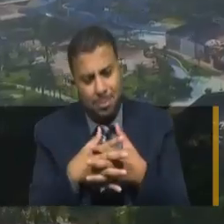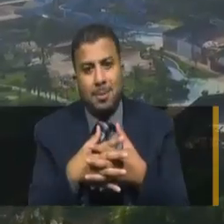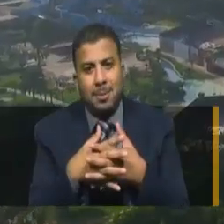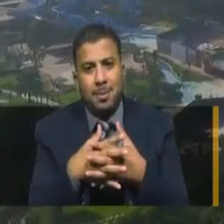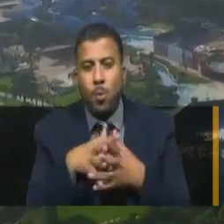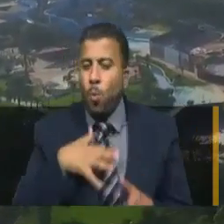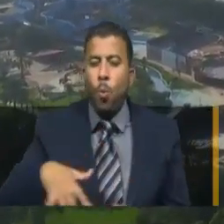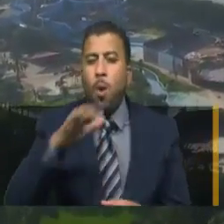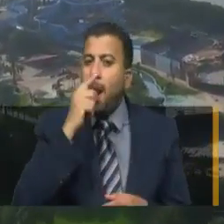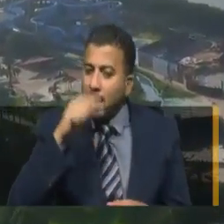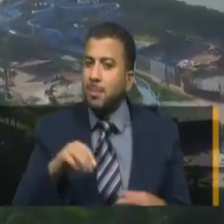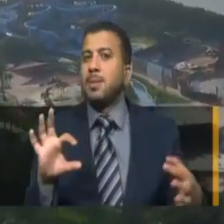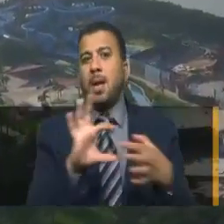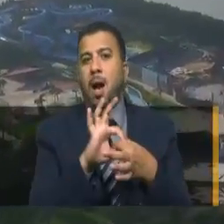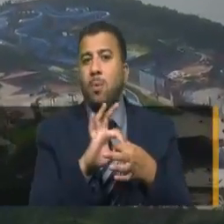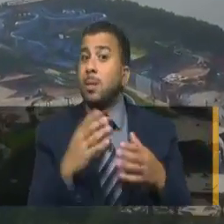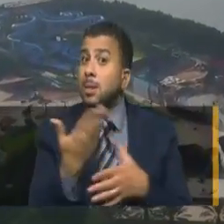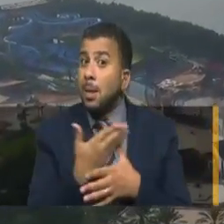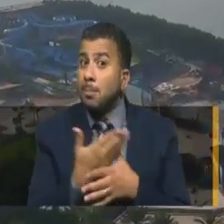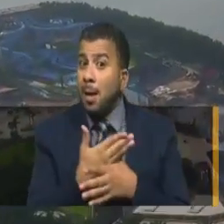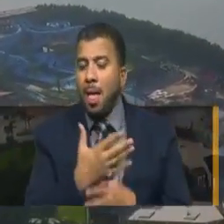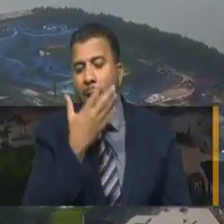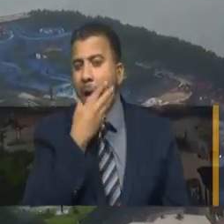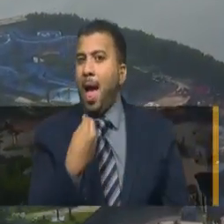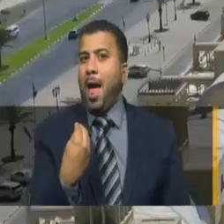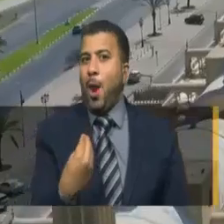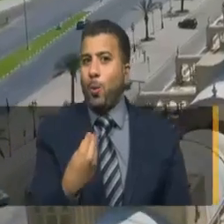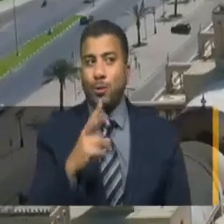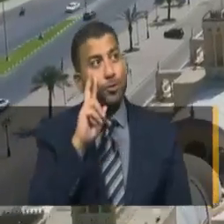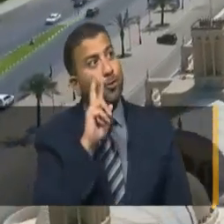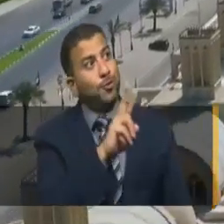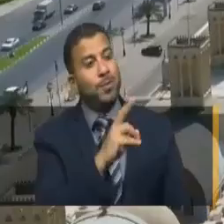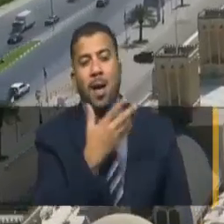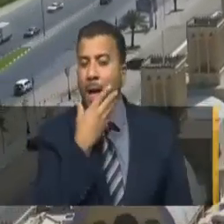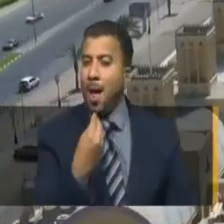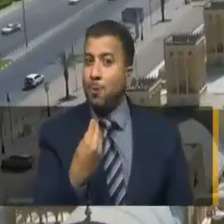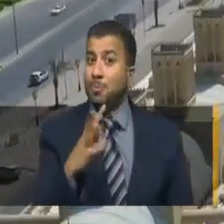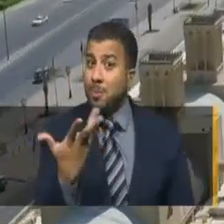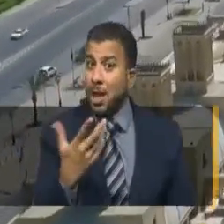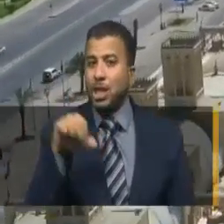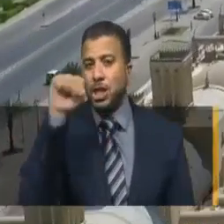ليشملنا، وذلك من أجل الوصول إلى مظهر مدينة راق يعبر عما